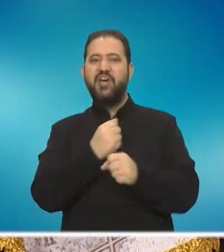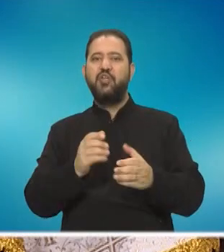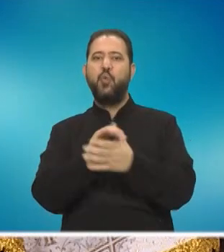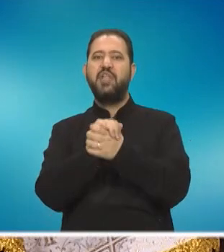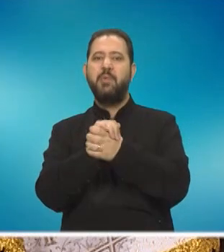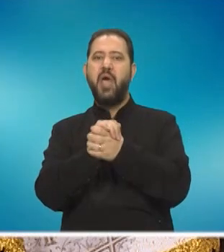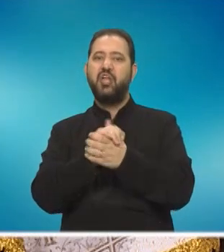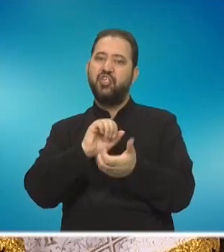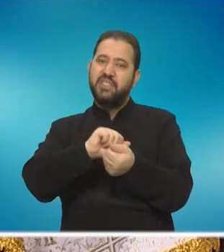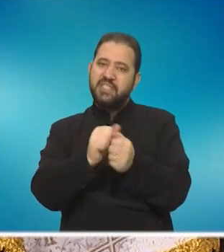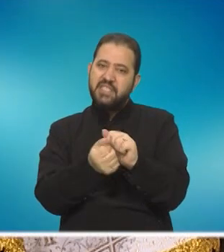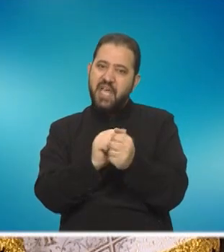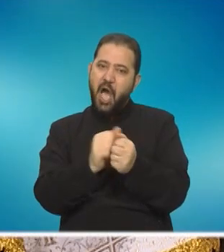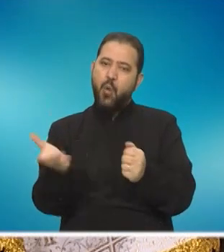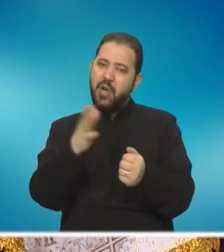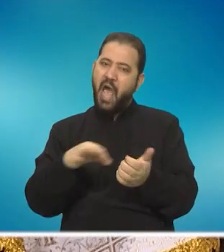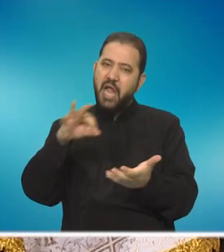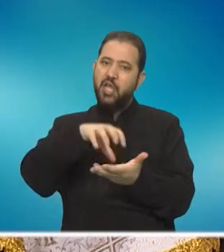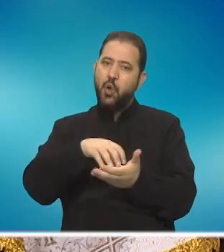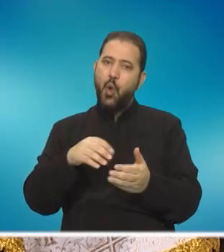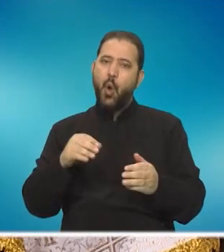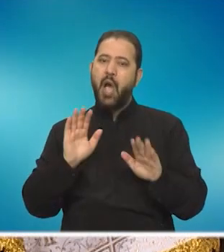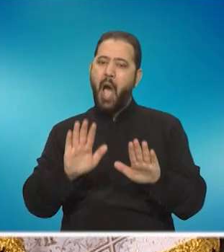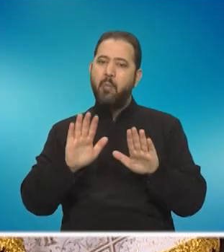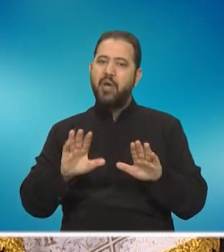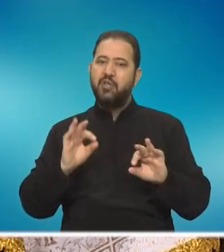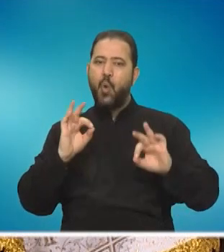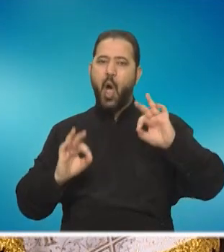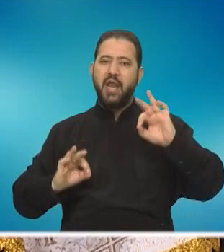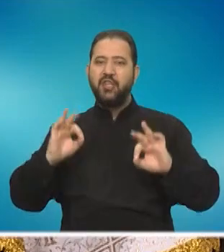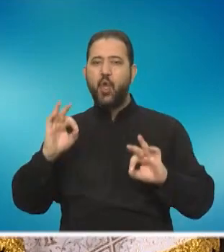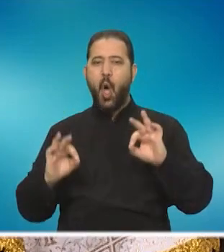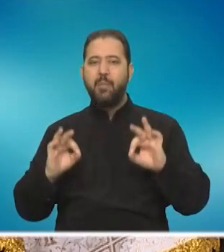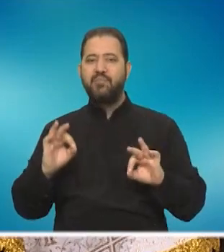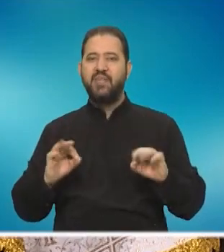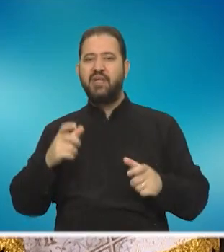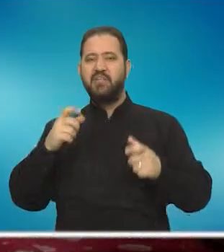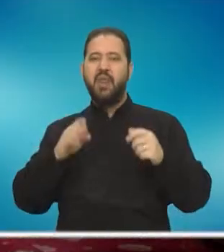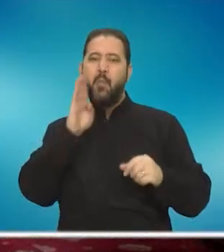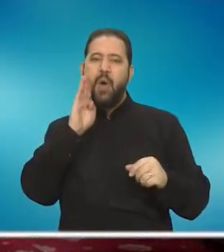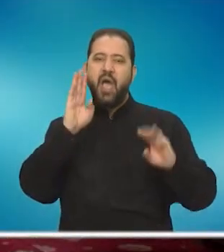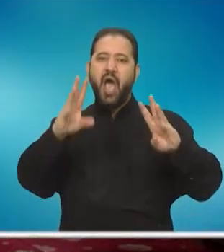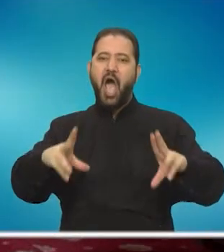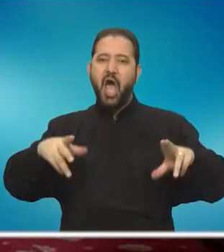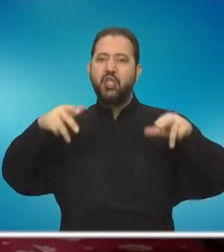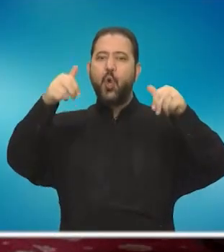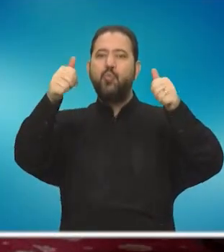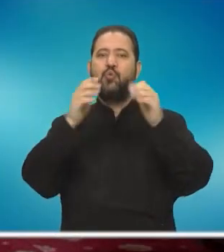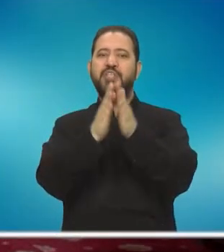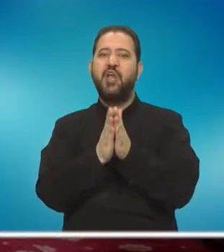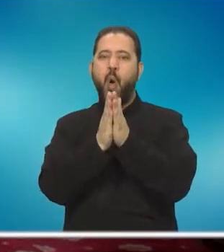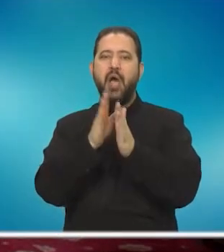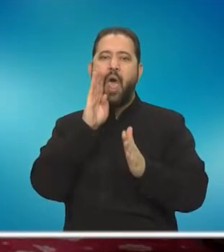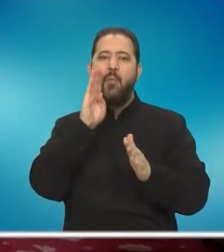așa mai departe, sau în alt context: apărătoare Doamnă, și se roagă Preacuratei Maicii Domnului nostru